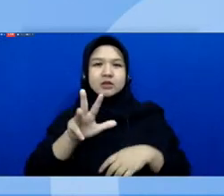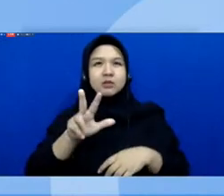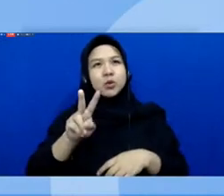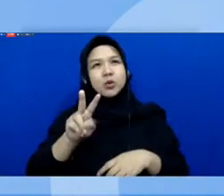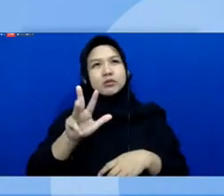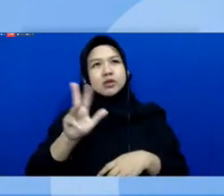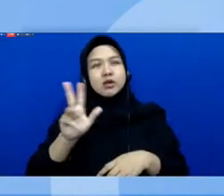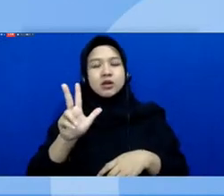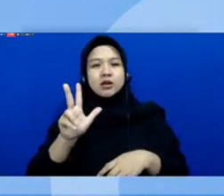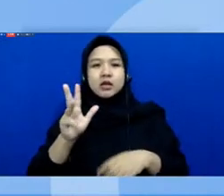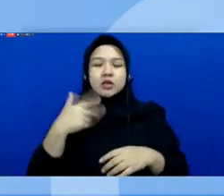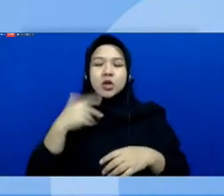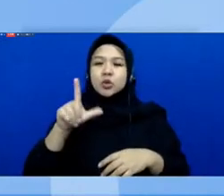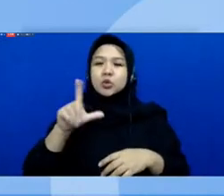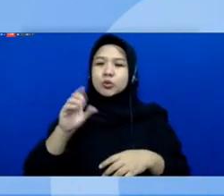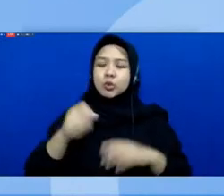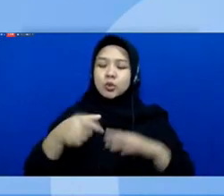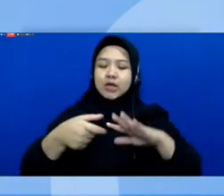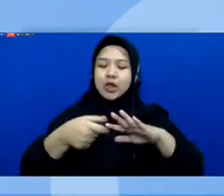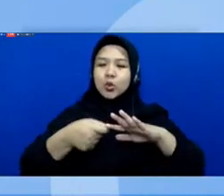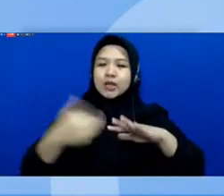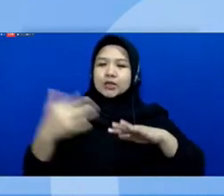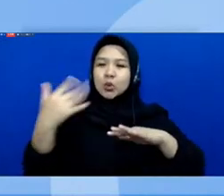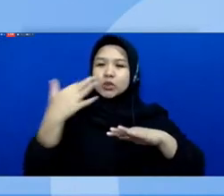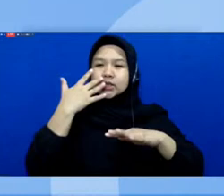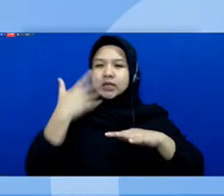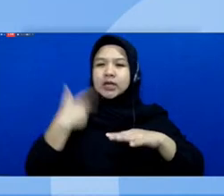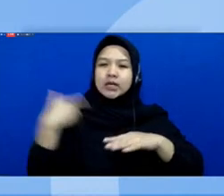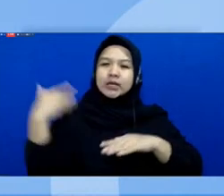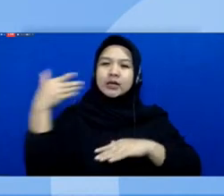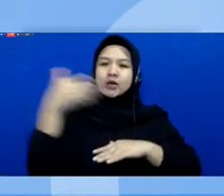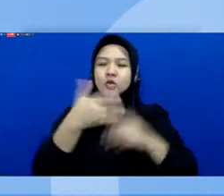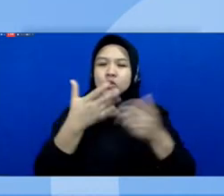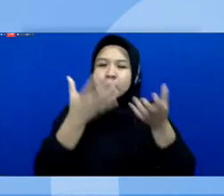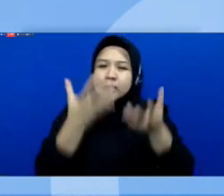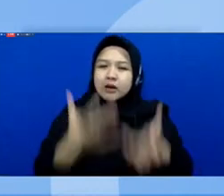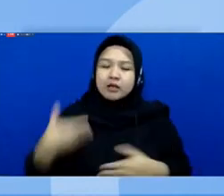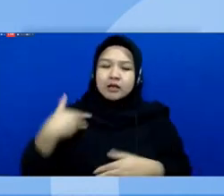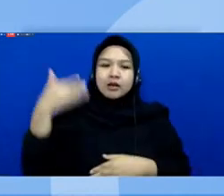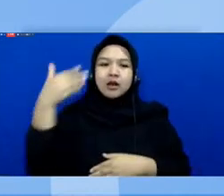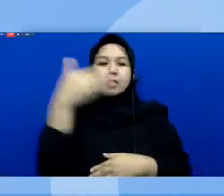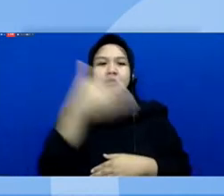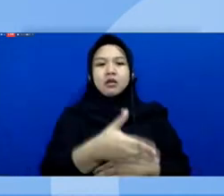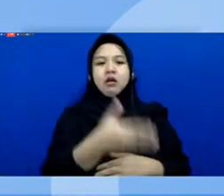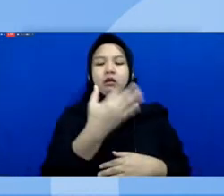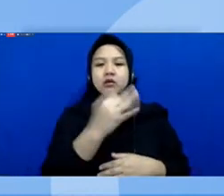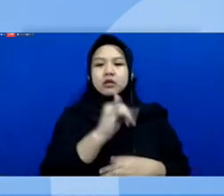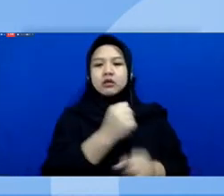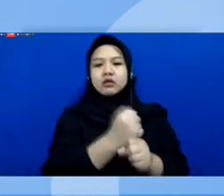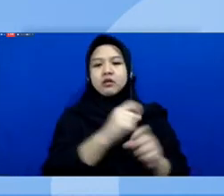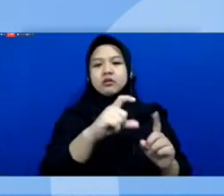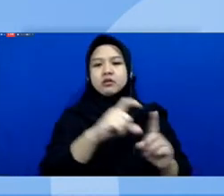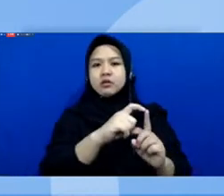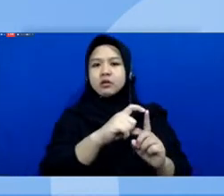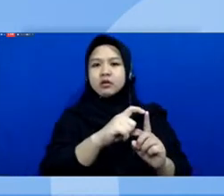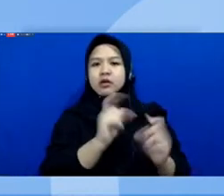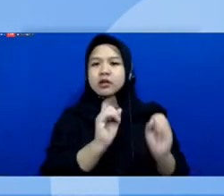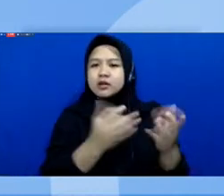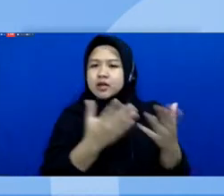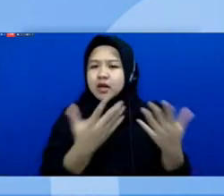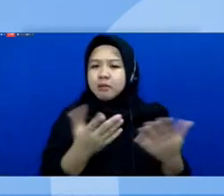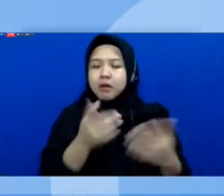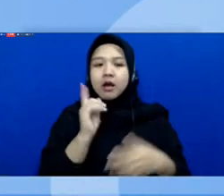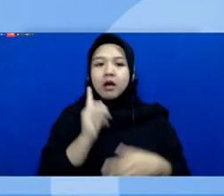sekarang 70, di bawah 80 gitu, dan ini yang membuat kondisinya sudah sangat parah. Nah, apa yang terjadi? Ada